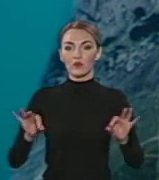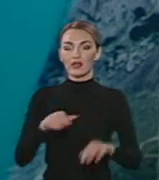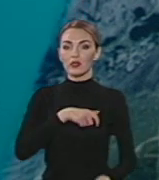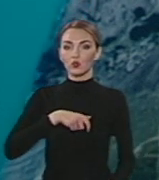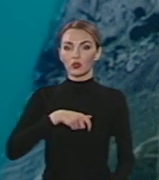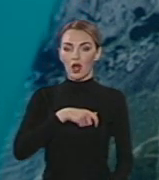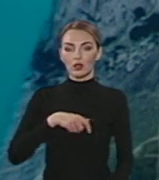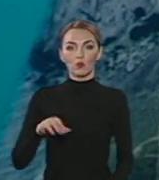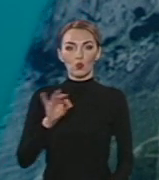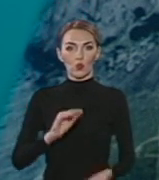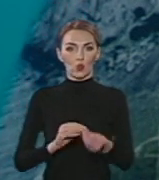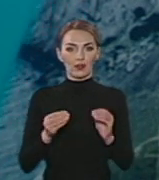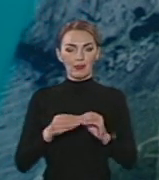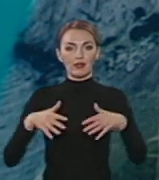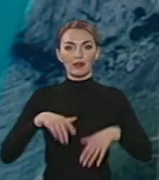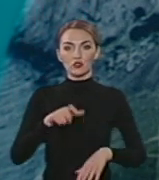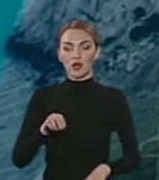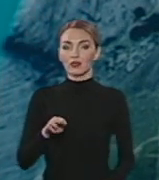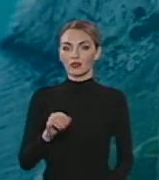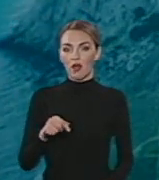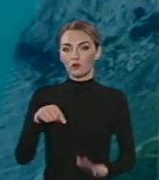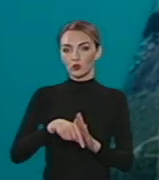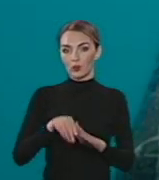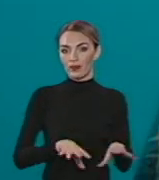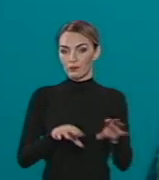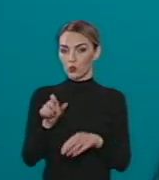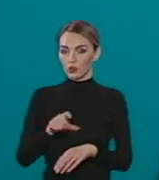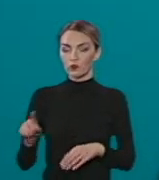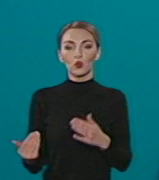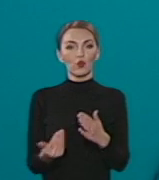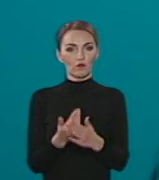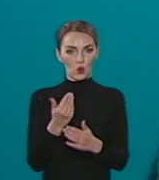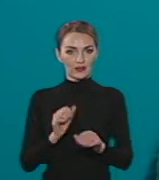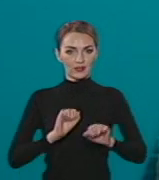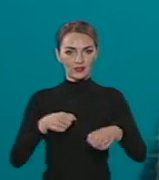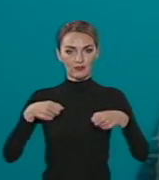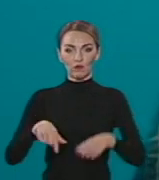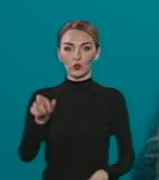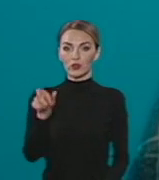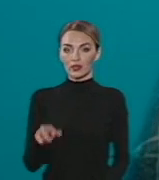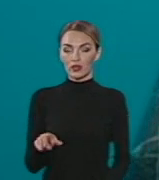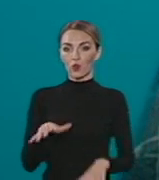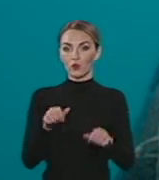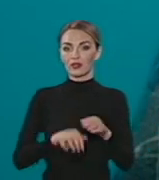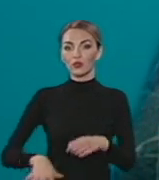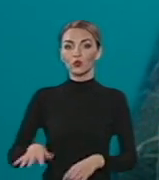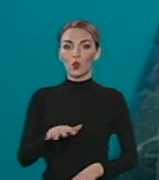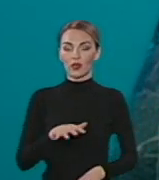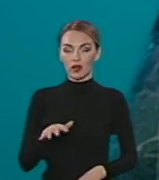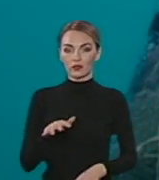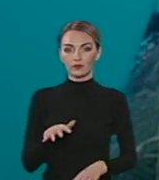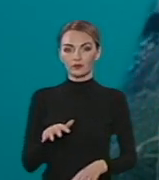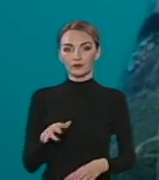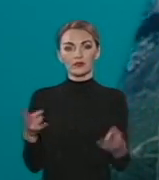про проблеми кримчан та внутрішньопереміщених осіб. Що нового в захисті прав людини на окупованих територіях